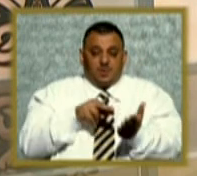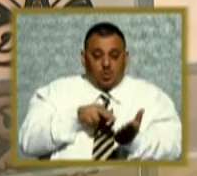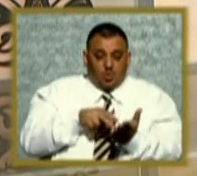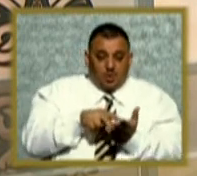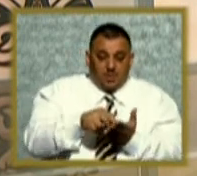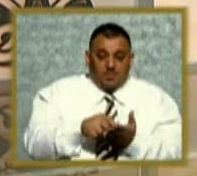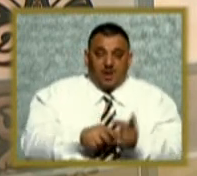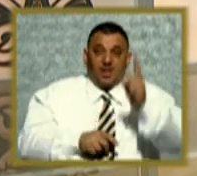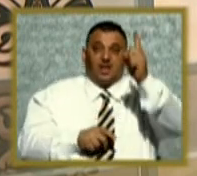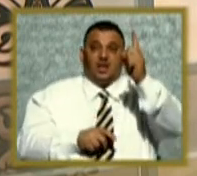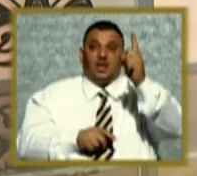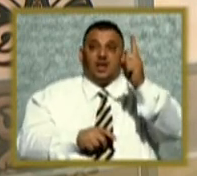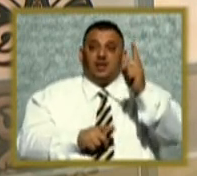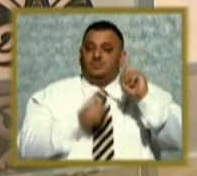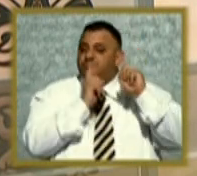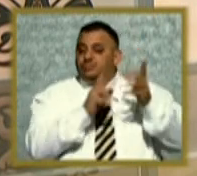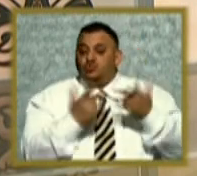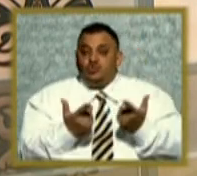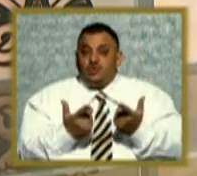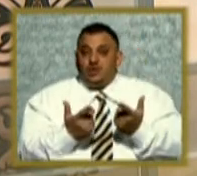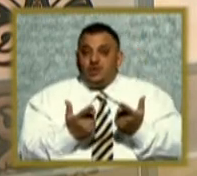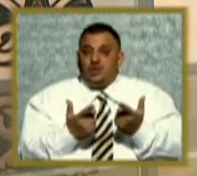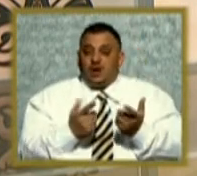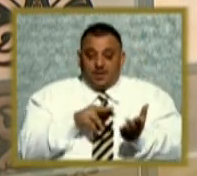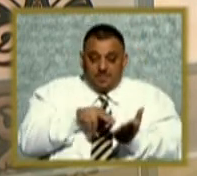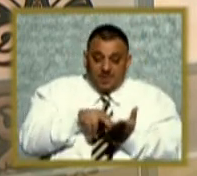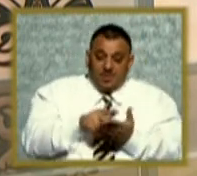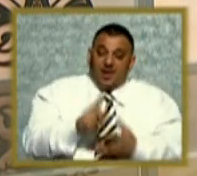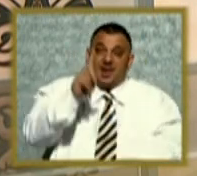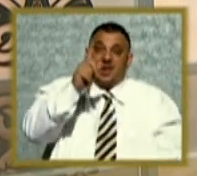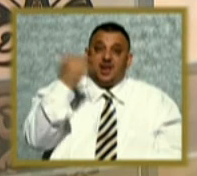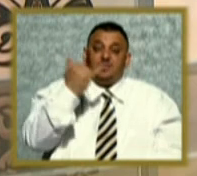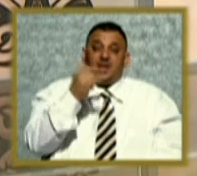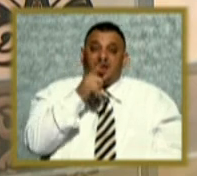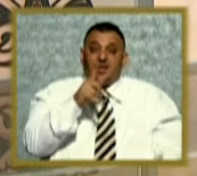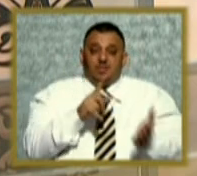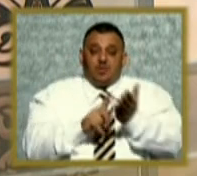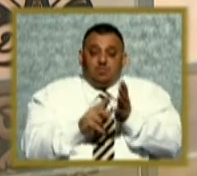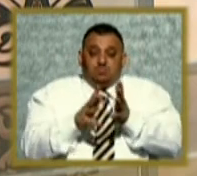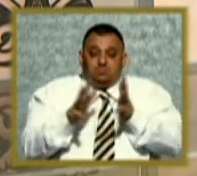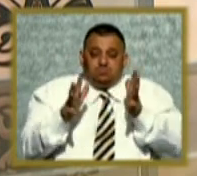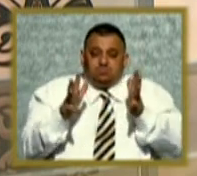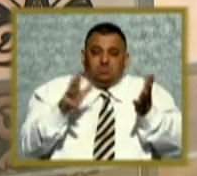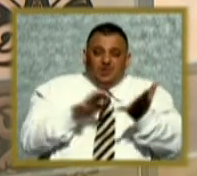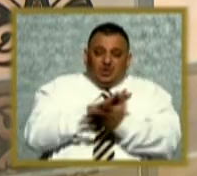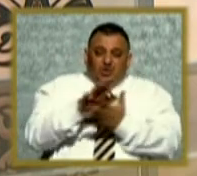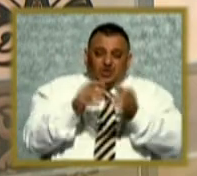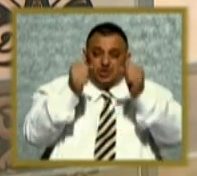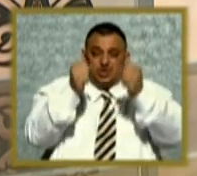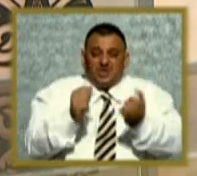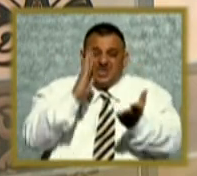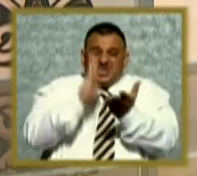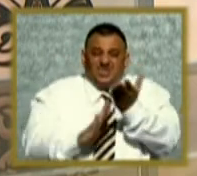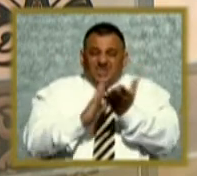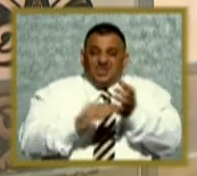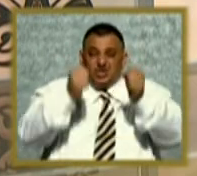يقول يا رب، أما أنه مهمل إهمال؟ متوكلين على الله، بس الأمور تفاقمت يعني صارت الأمور خطرة